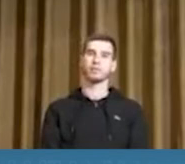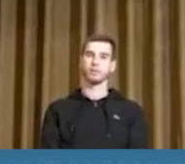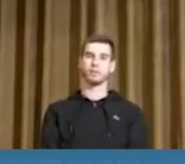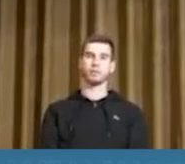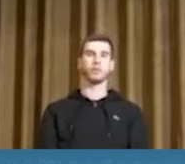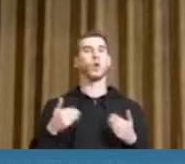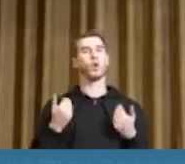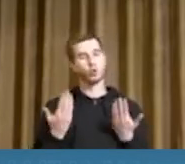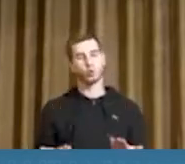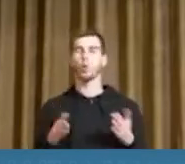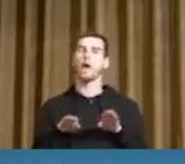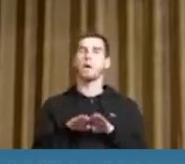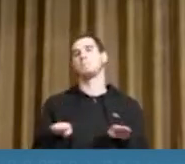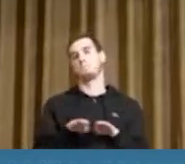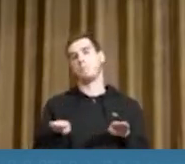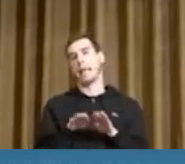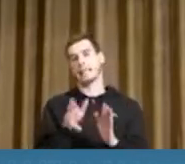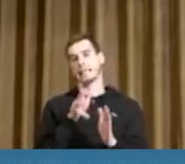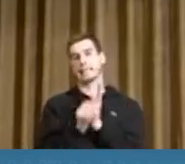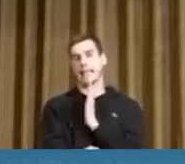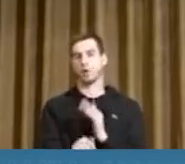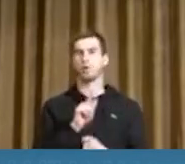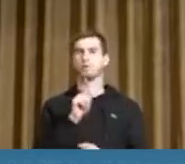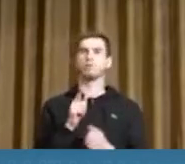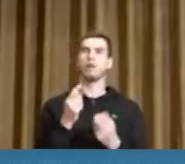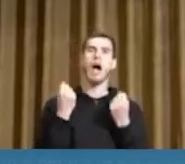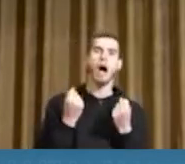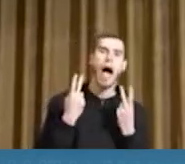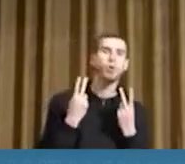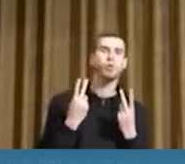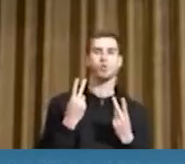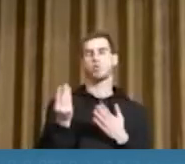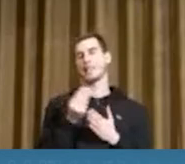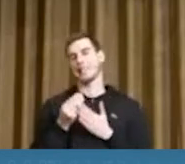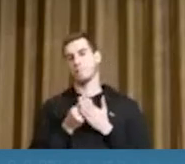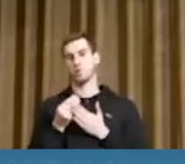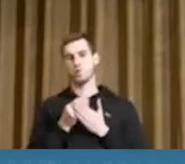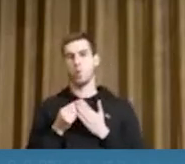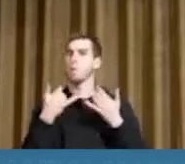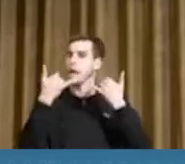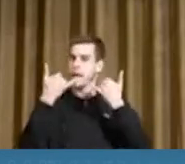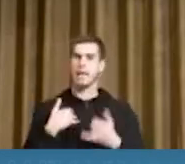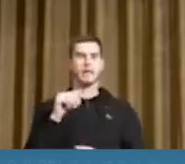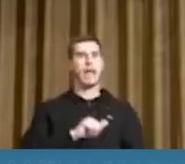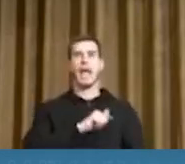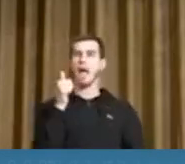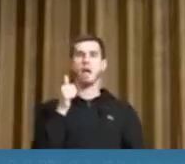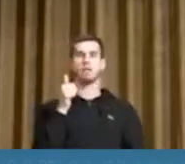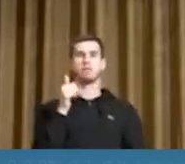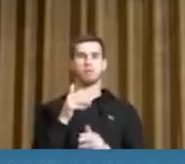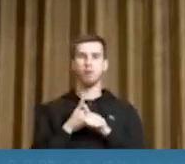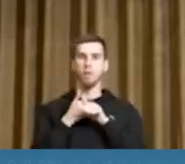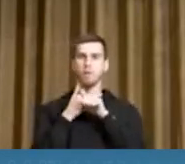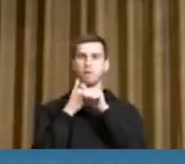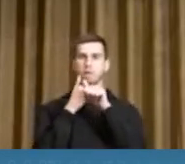zur Basisdiagnostik, also auch zu den Akutsymptomen. Ich komme jetzt noch zu den ersten Follow-up-Daten, die wir ja